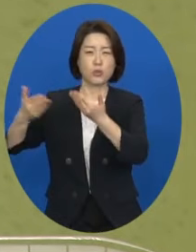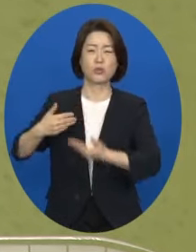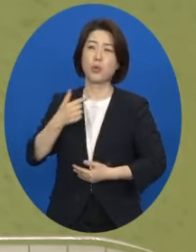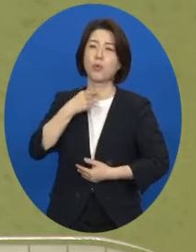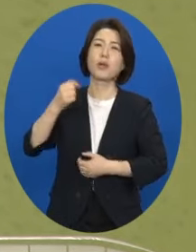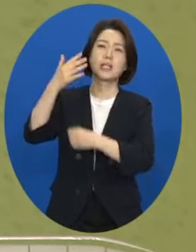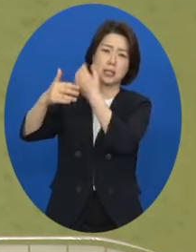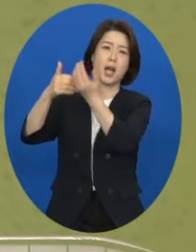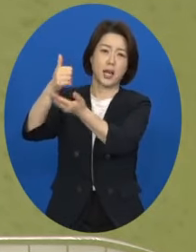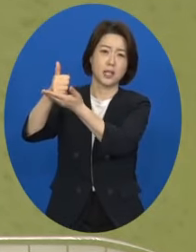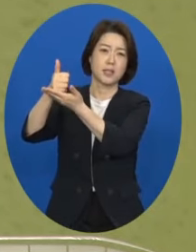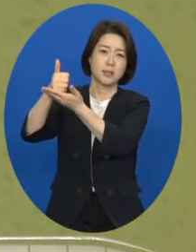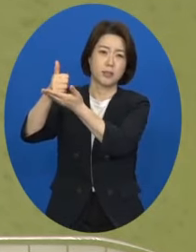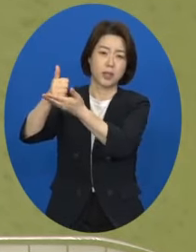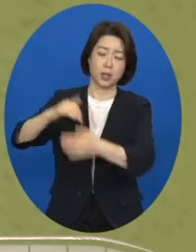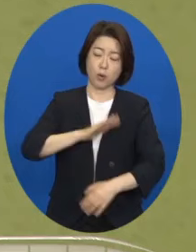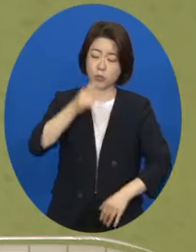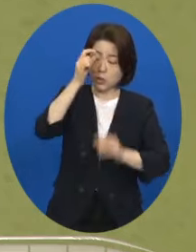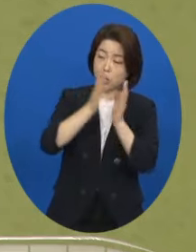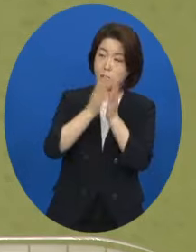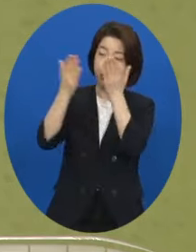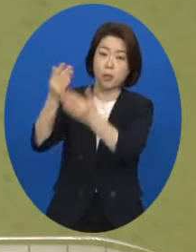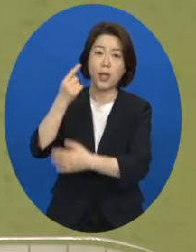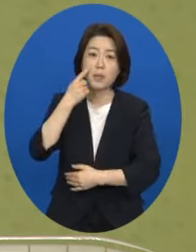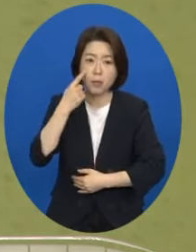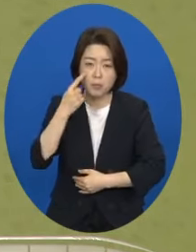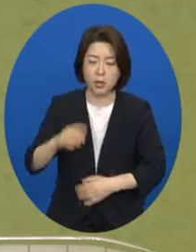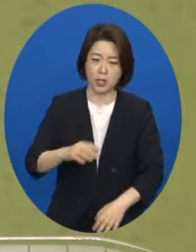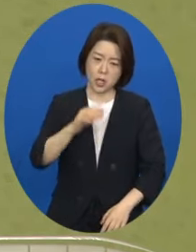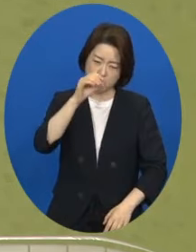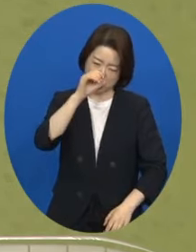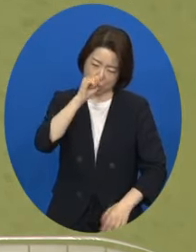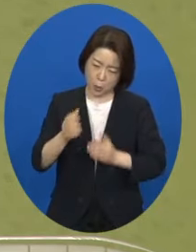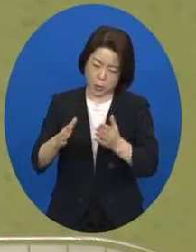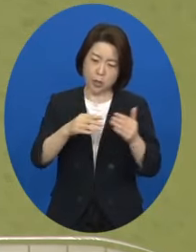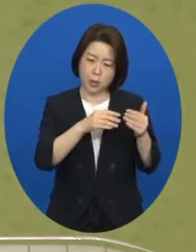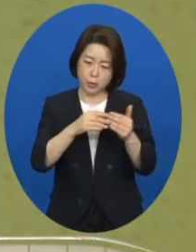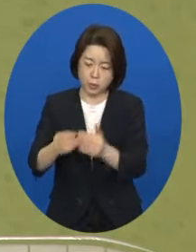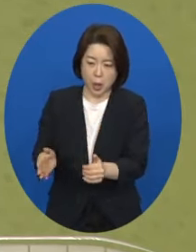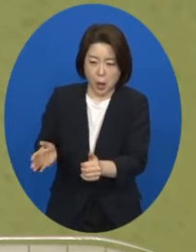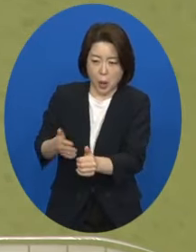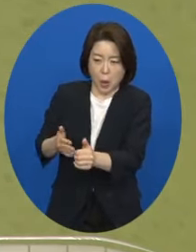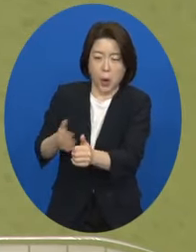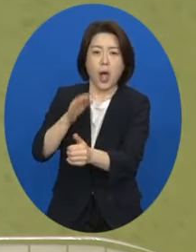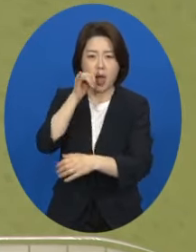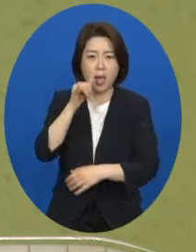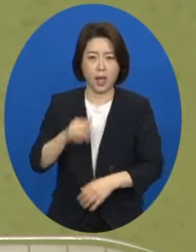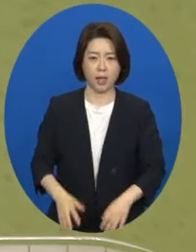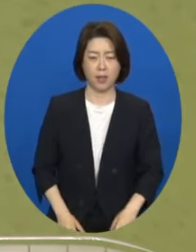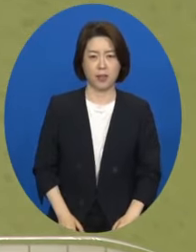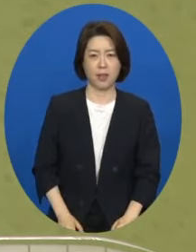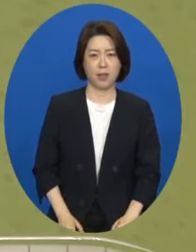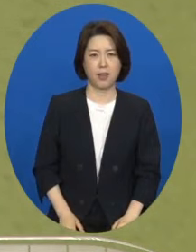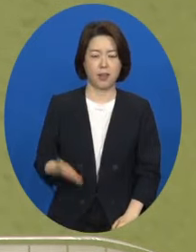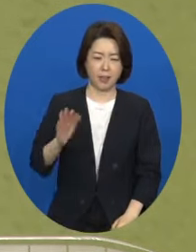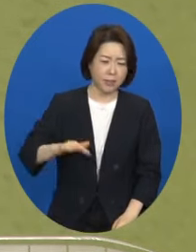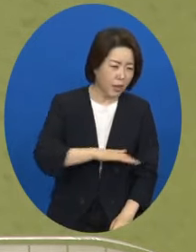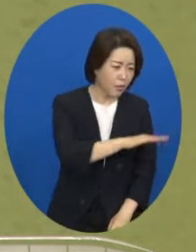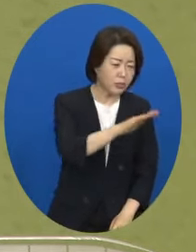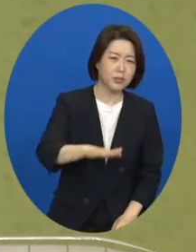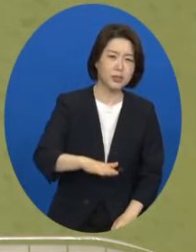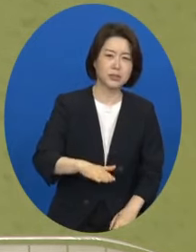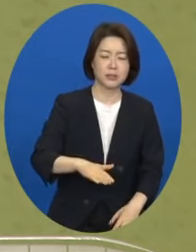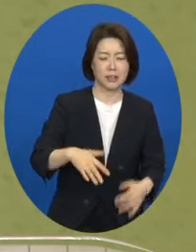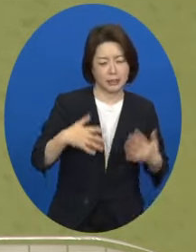때에 인도함을 받게 된다는 것이죠. 그러나 그러면 우리가 이렇게 연약합니다. 욕심도 많고